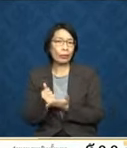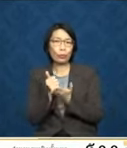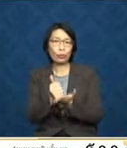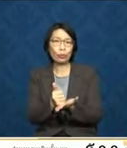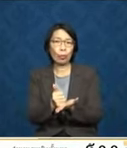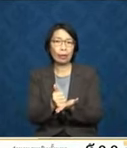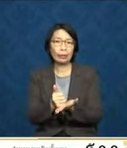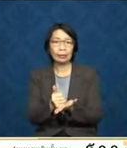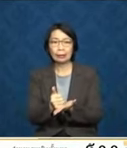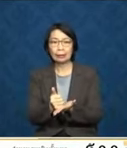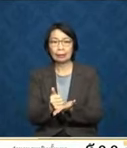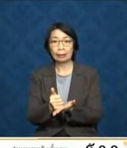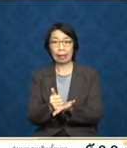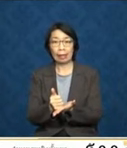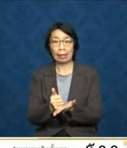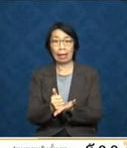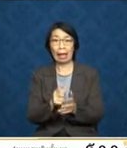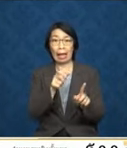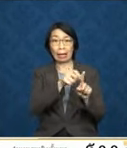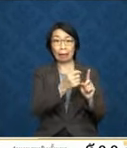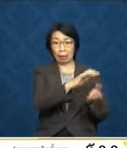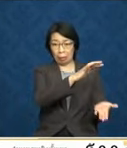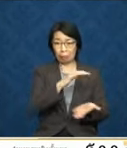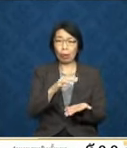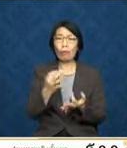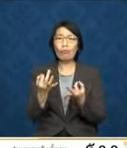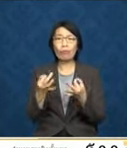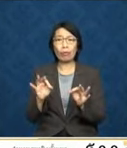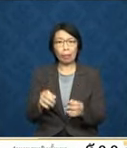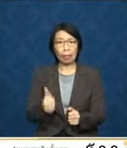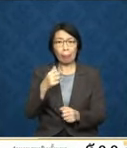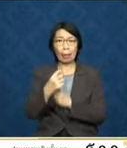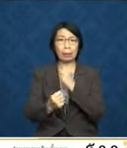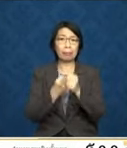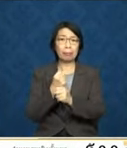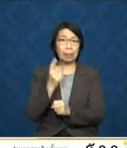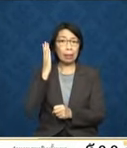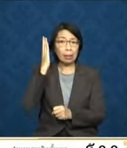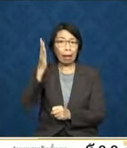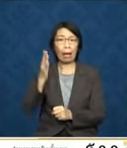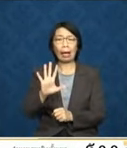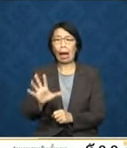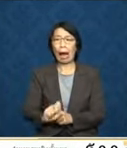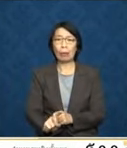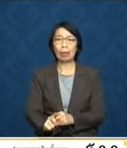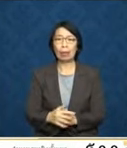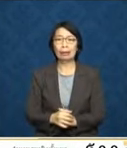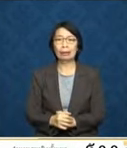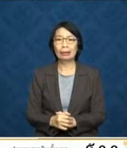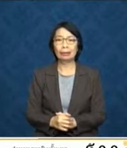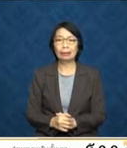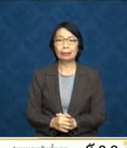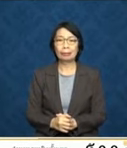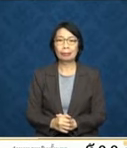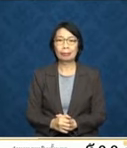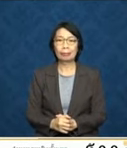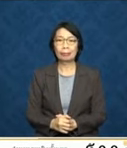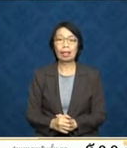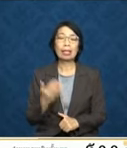ที่จะนำเข้าข้าวโพดโดยเสรีในปีต่อไปนะครับเช่นที่ผ่านมานะครับรั